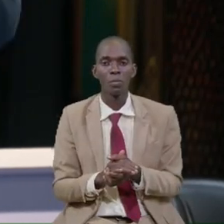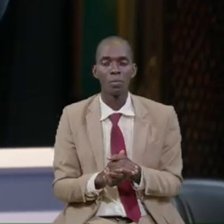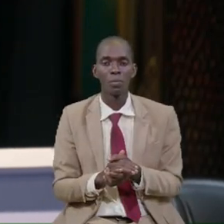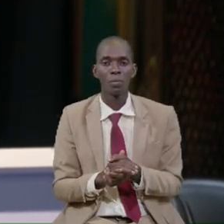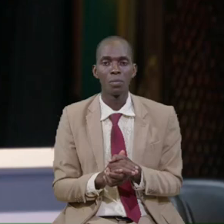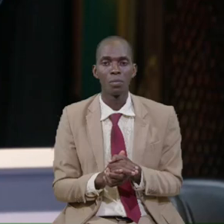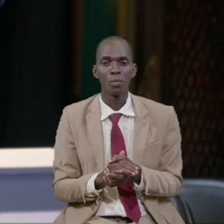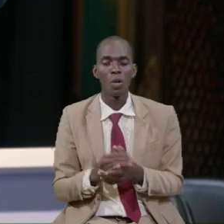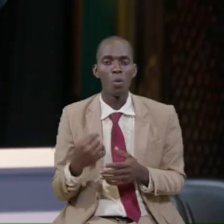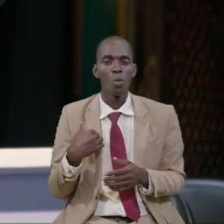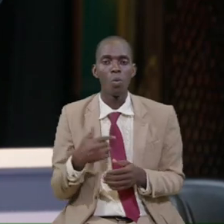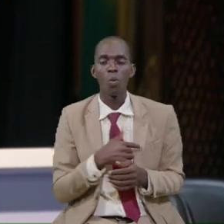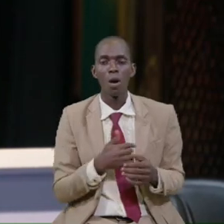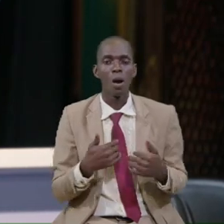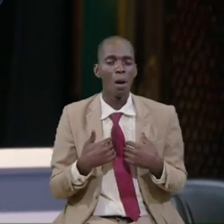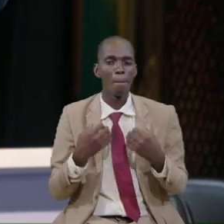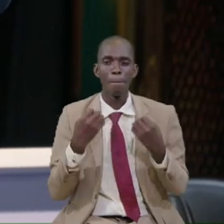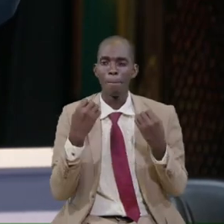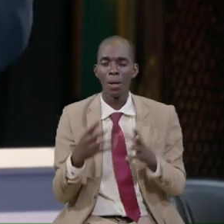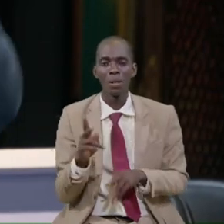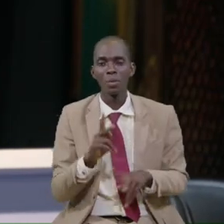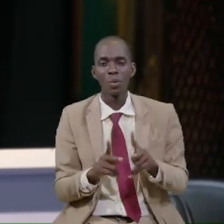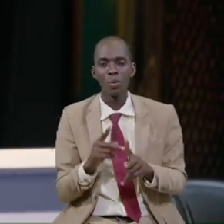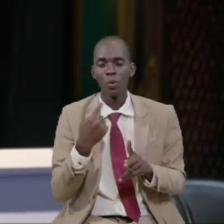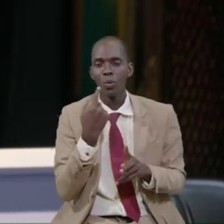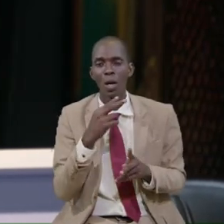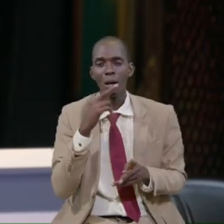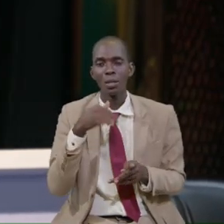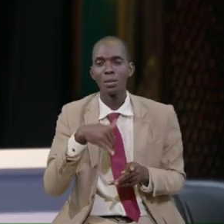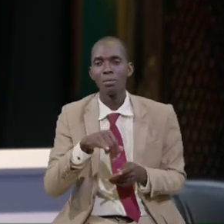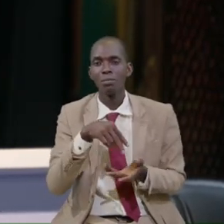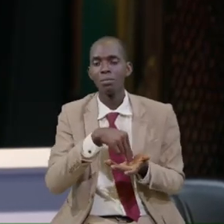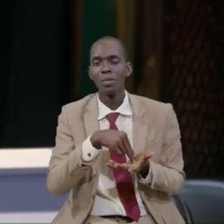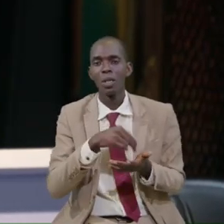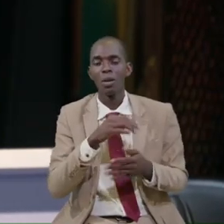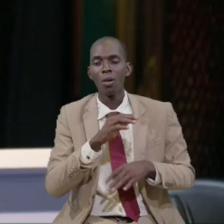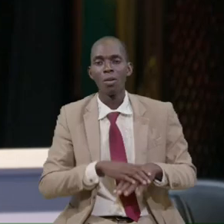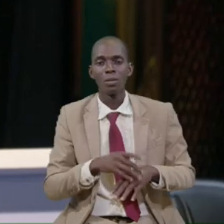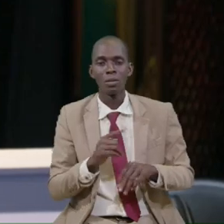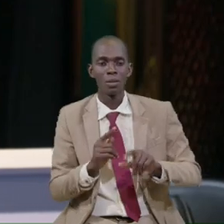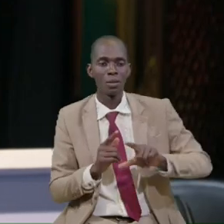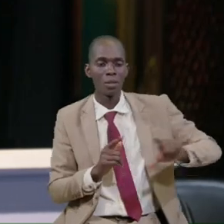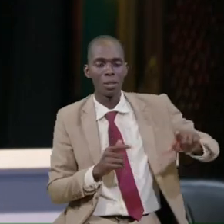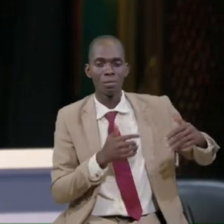Nous avons plein de personnes qui ont donné leur vie au Seigneur.